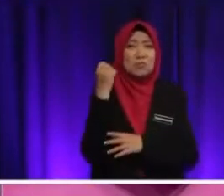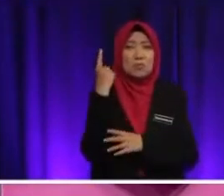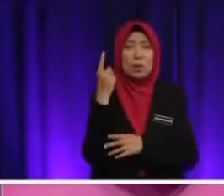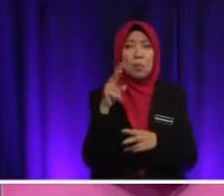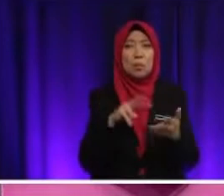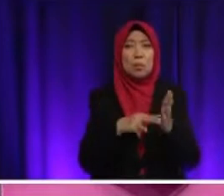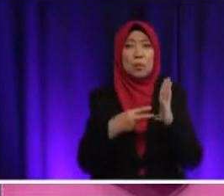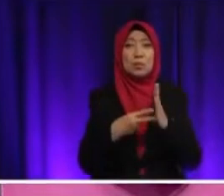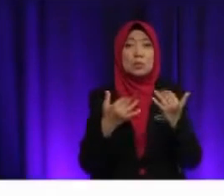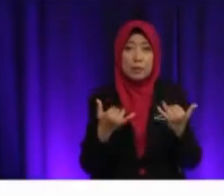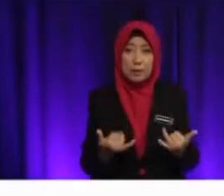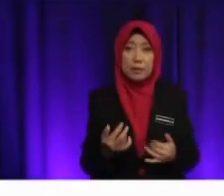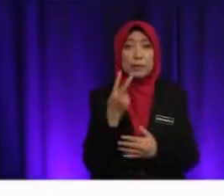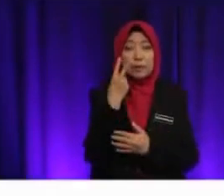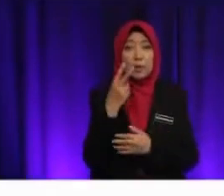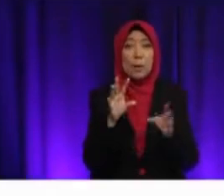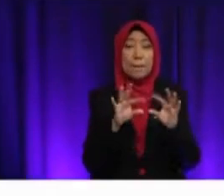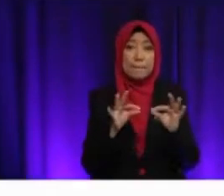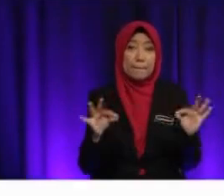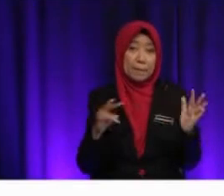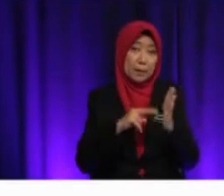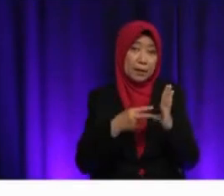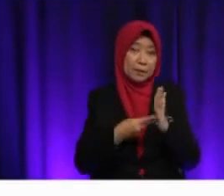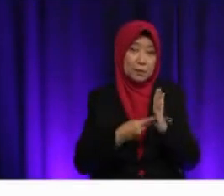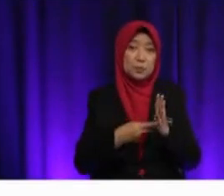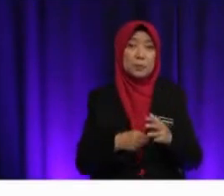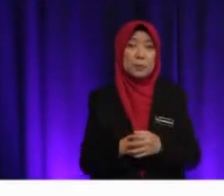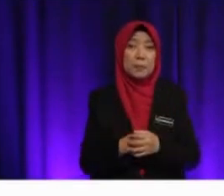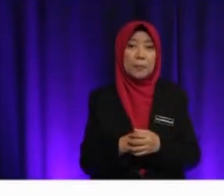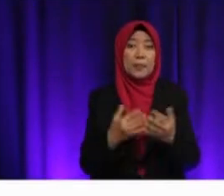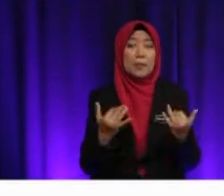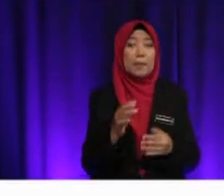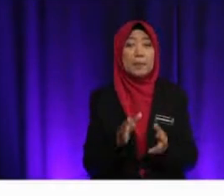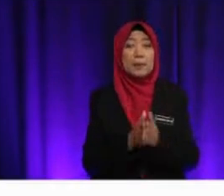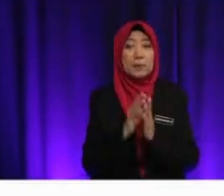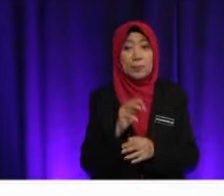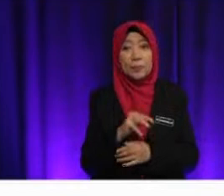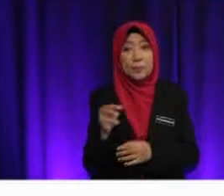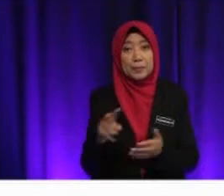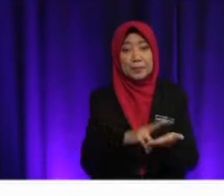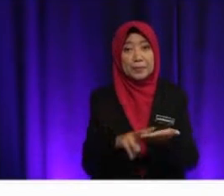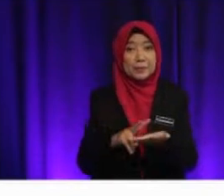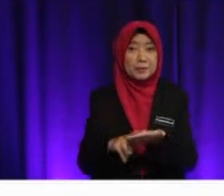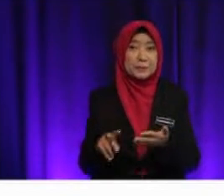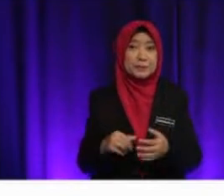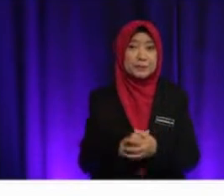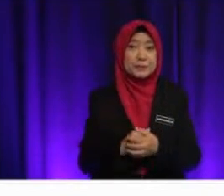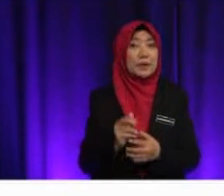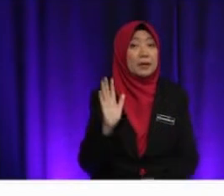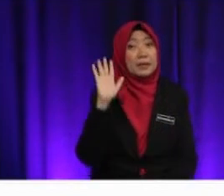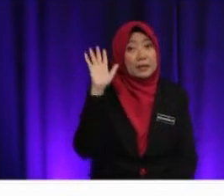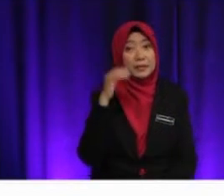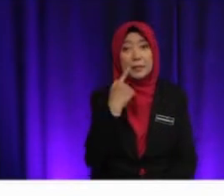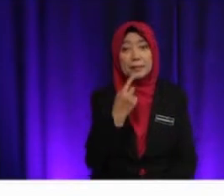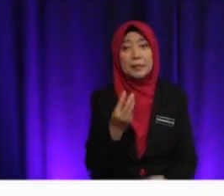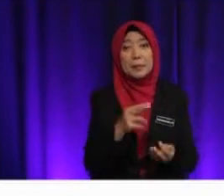kita tengok maksud ayat. Okey. Okey, minta murid seorang baca boleh? Siapa nak baca ayat ni? Silakan. Angkat tangan siapa nak baca ayat